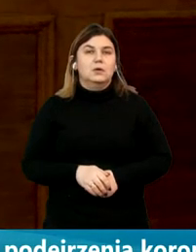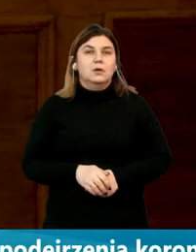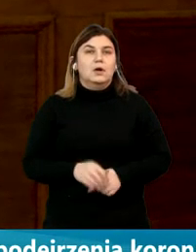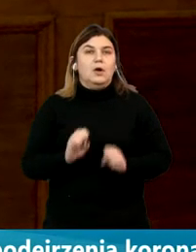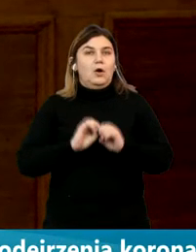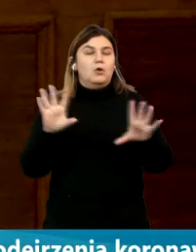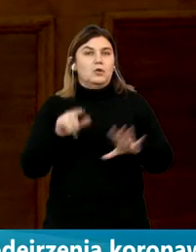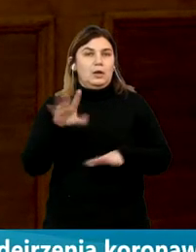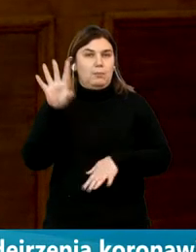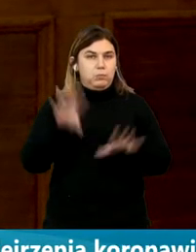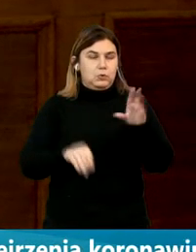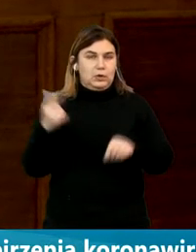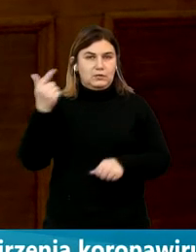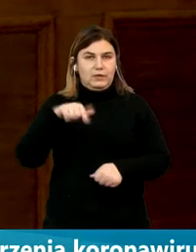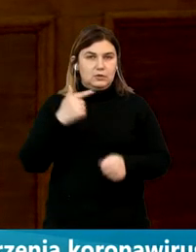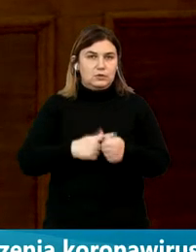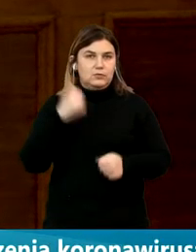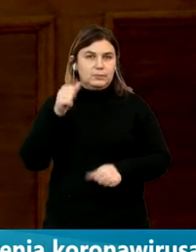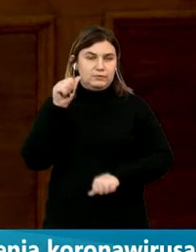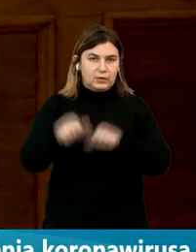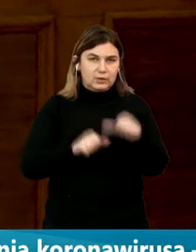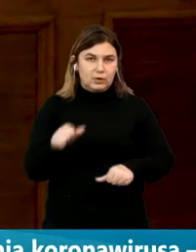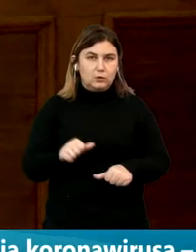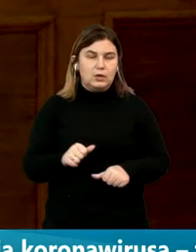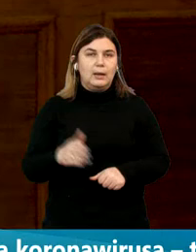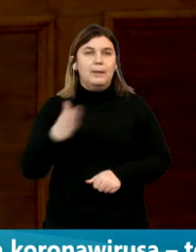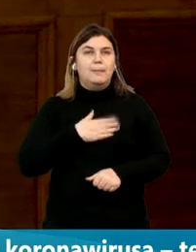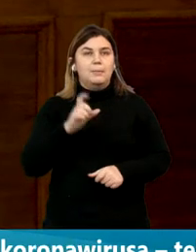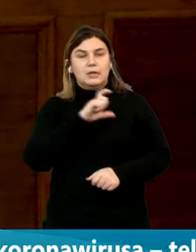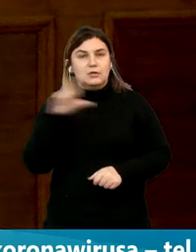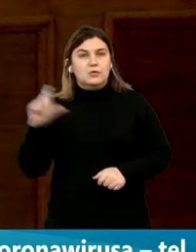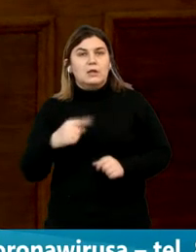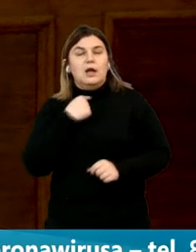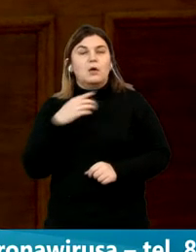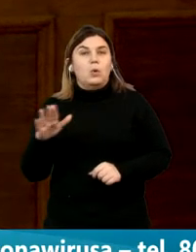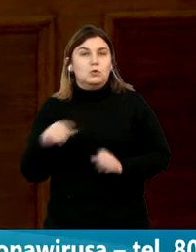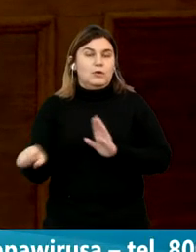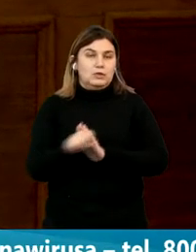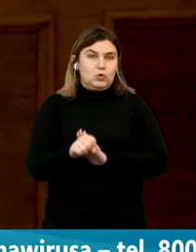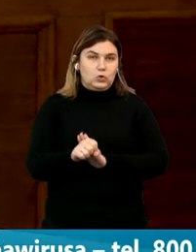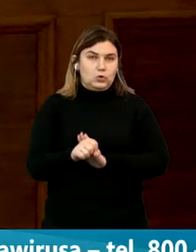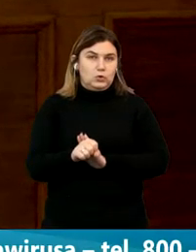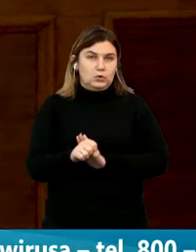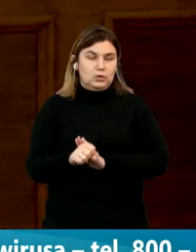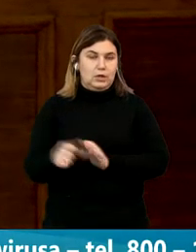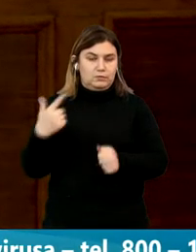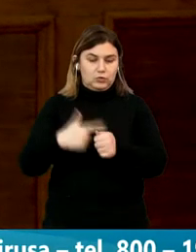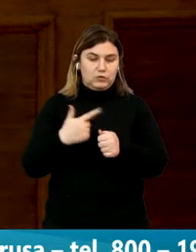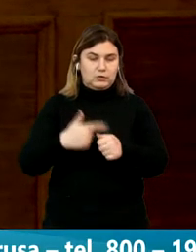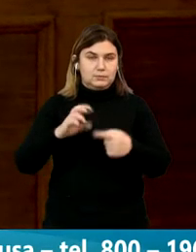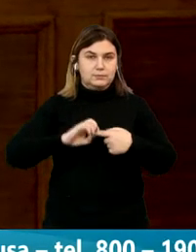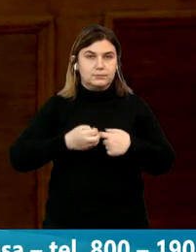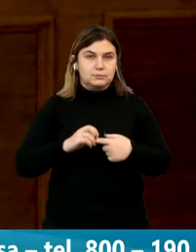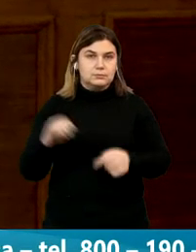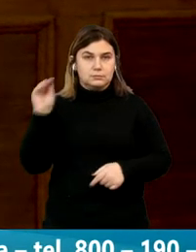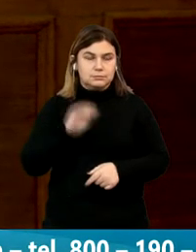Oczywiście jest to budżet 2021 roku. Mamy czas na głosowanie do 20 grudnia, czyli